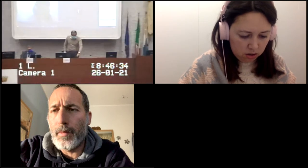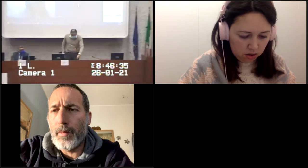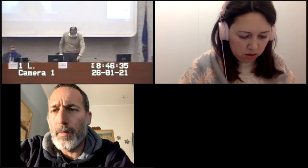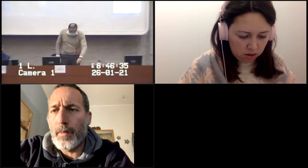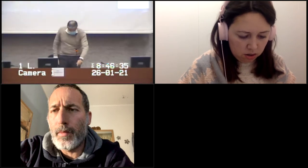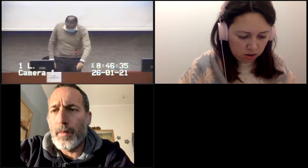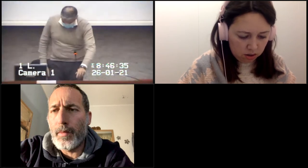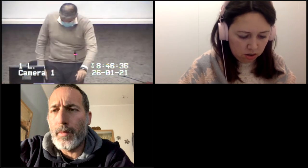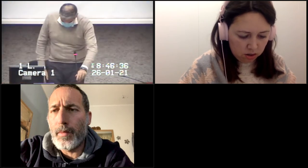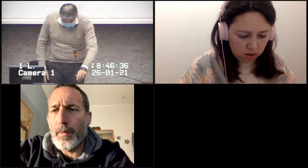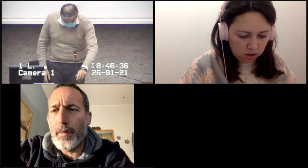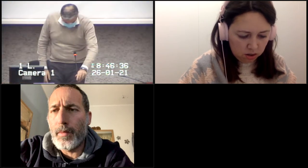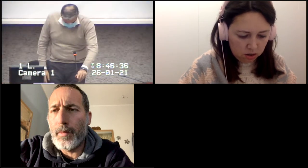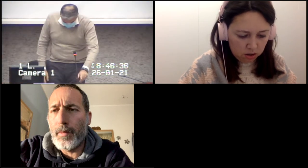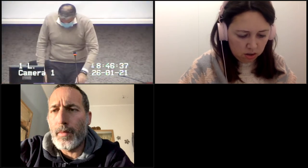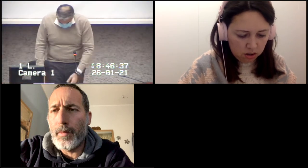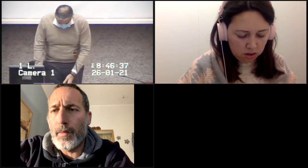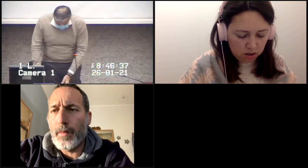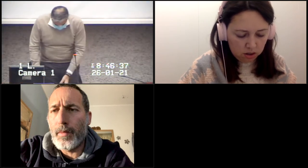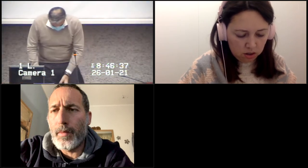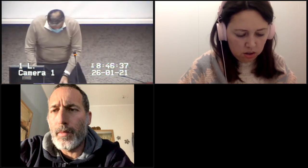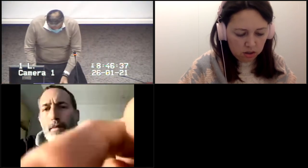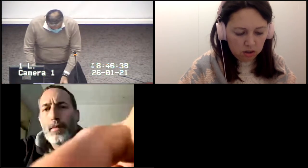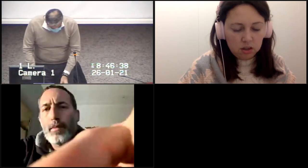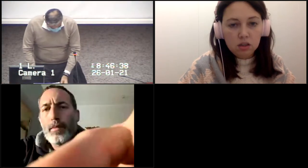Grazie Presidente, buonasera a tutti.